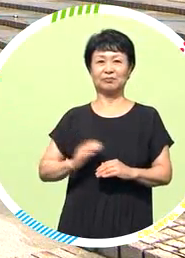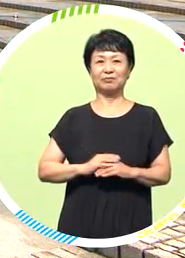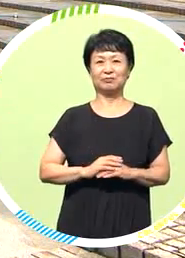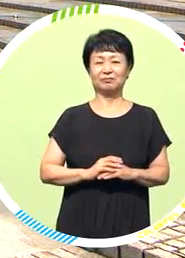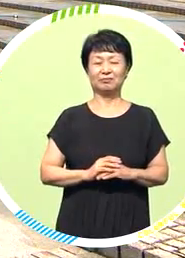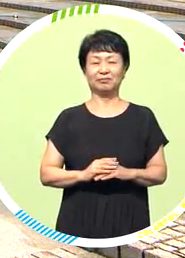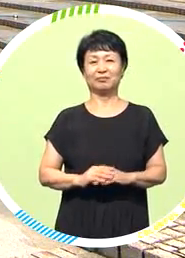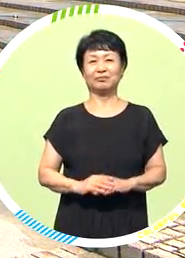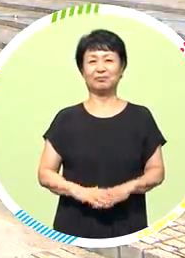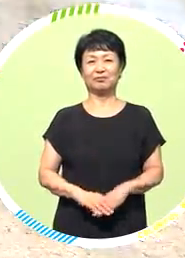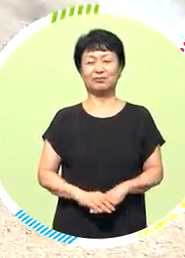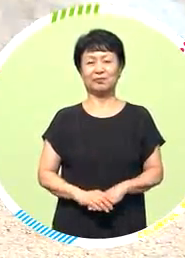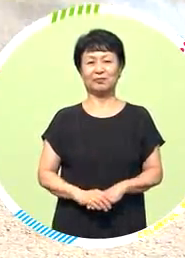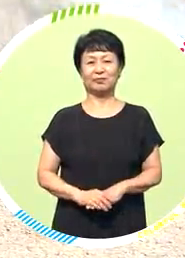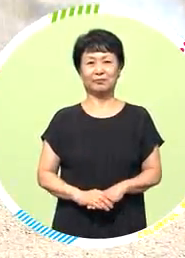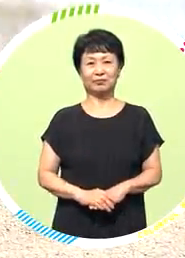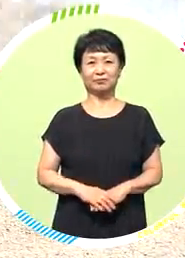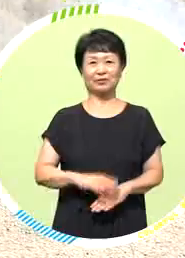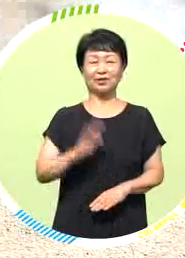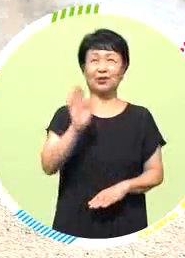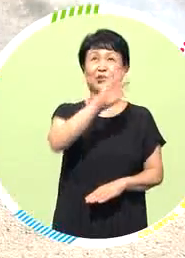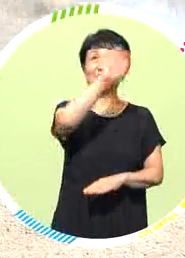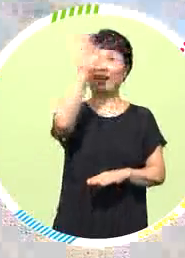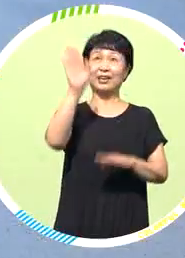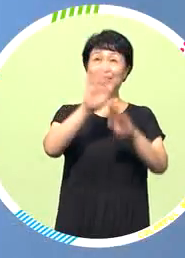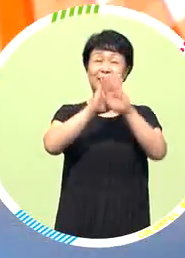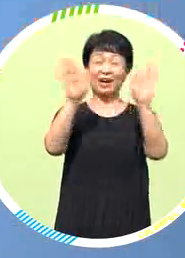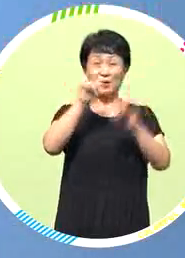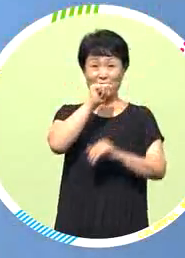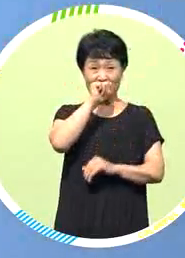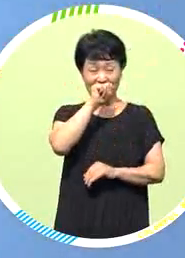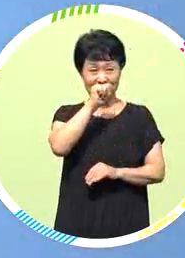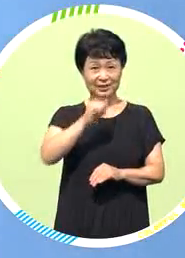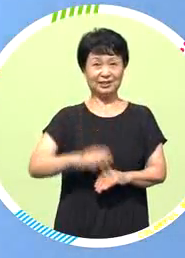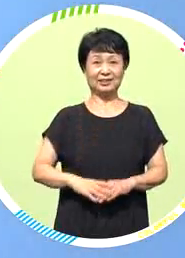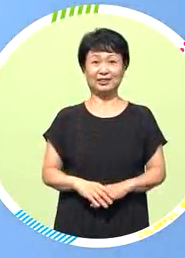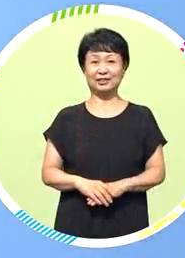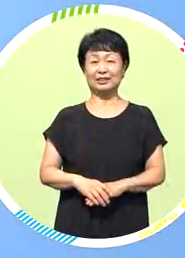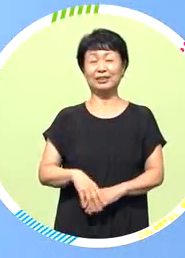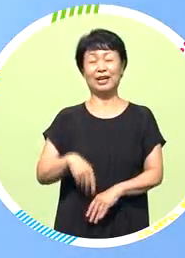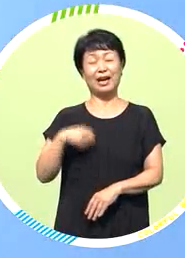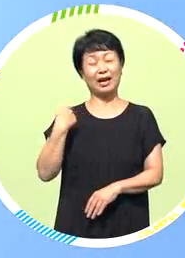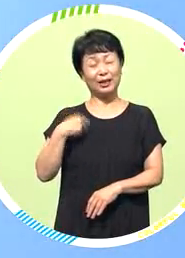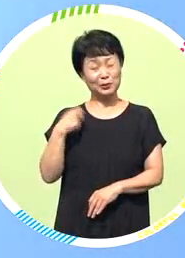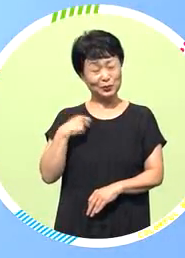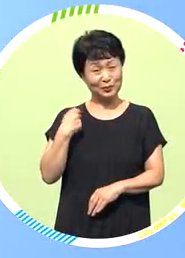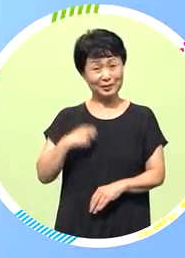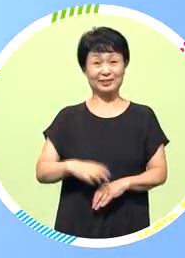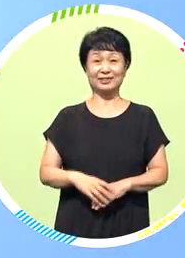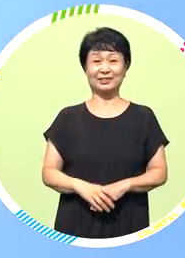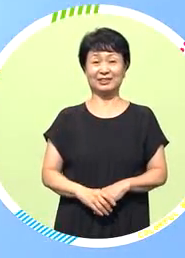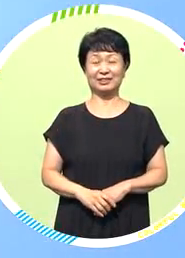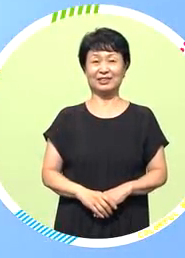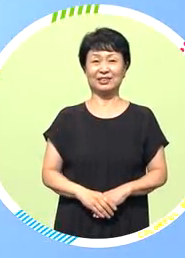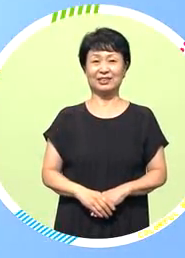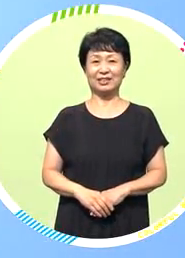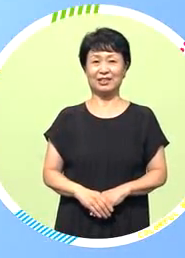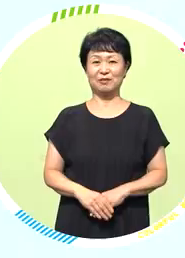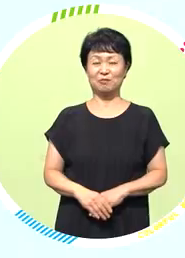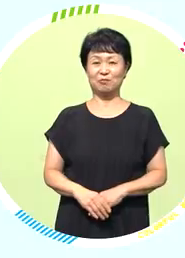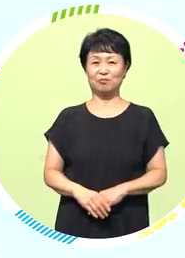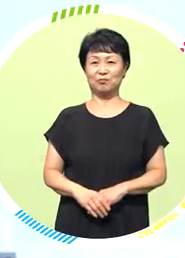いやー、それにしてもいい天気、暑が夏いぜ。